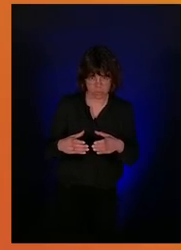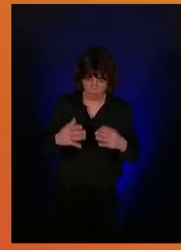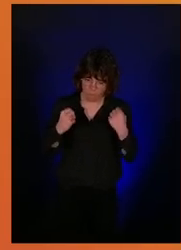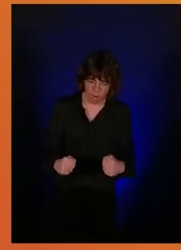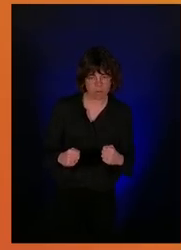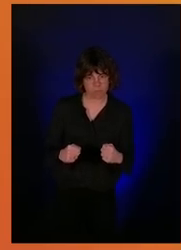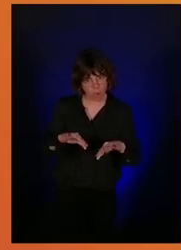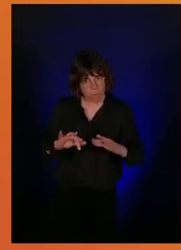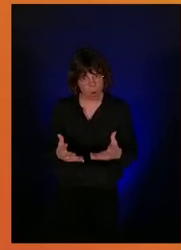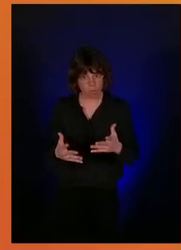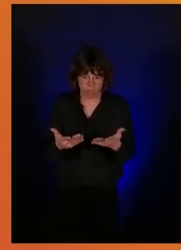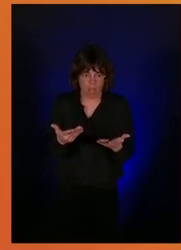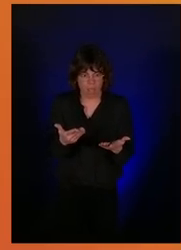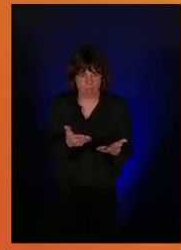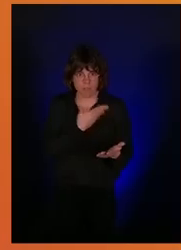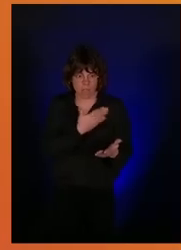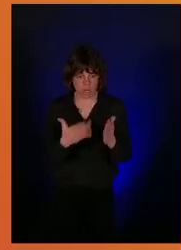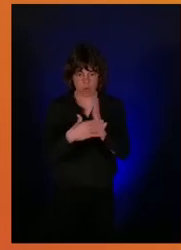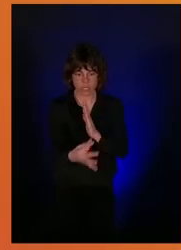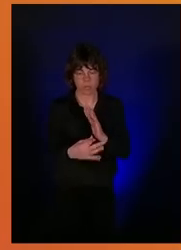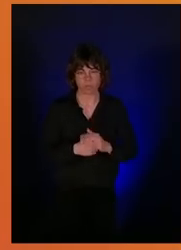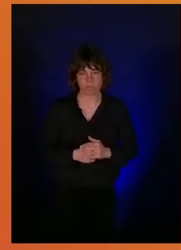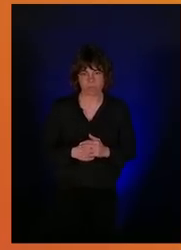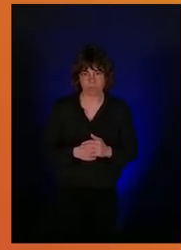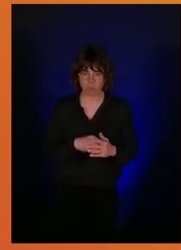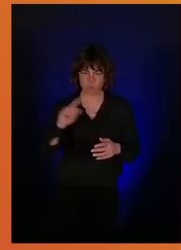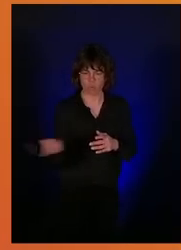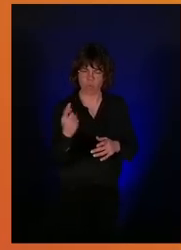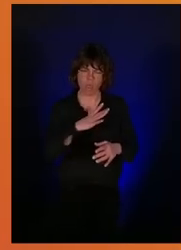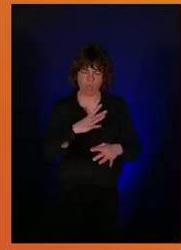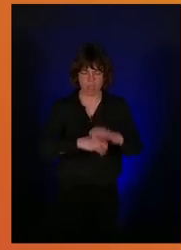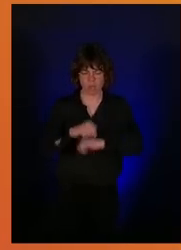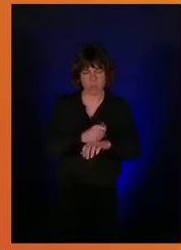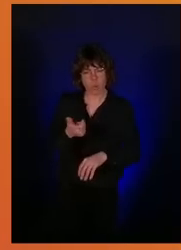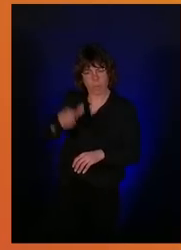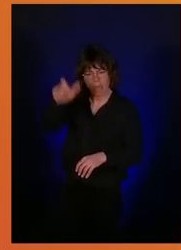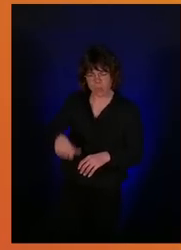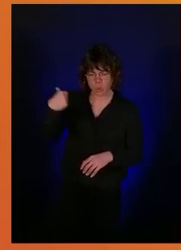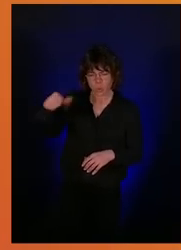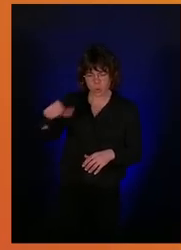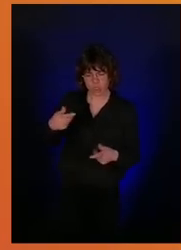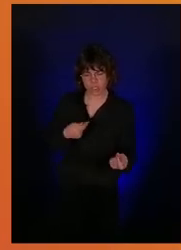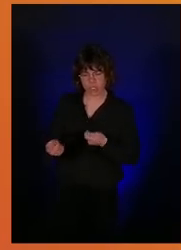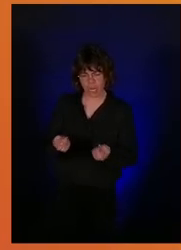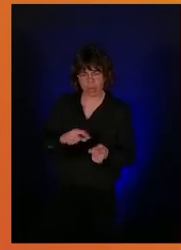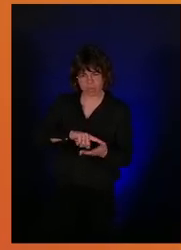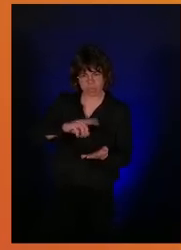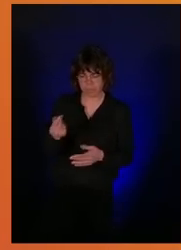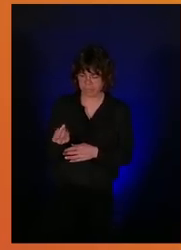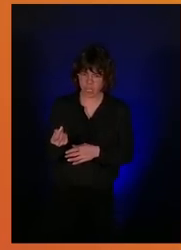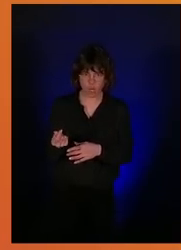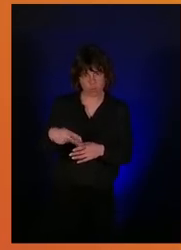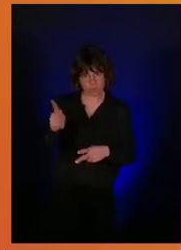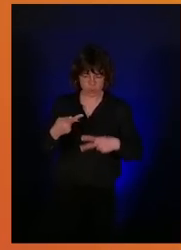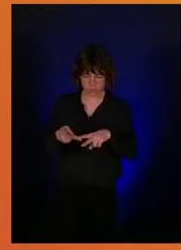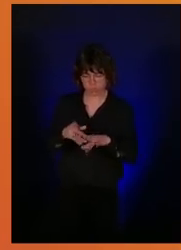organisation grâce aux cotisations. Chaque organisation doit disposer d'un camarade responsable à la politique financière qui est plus formé à nos